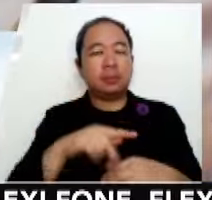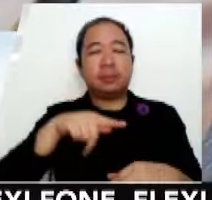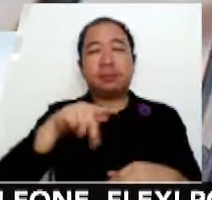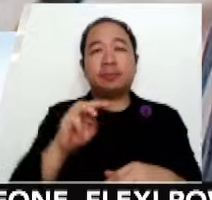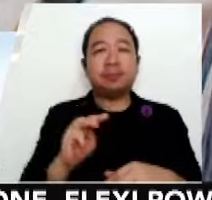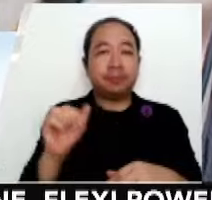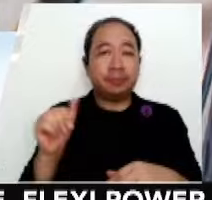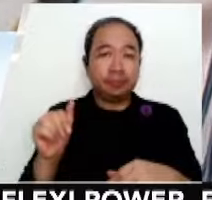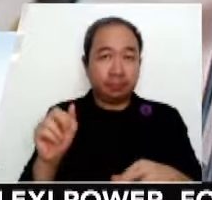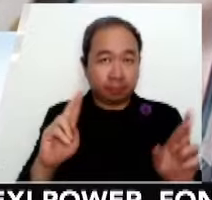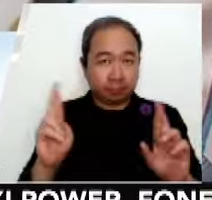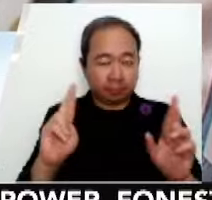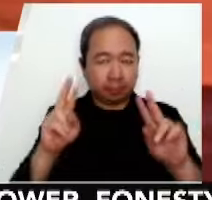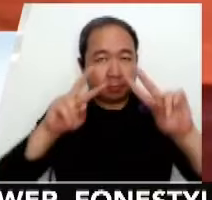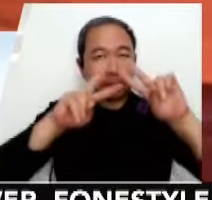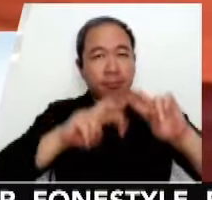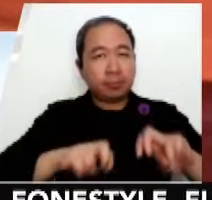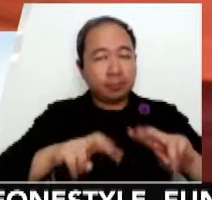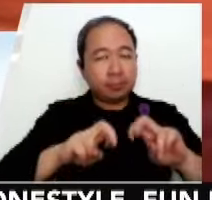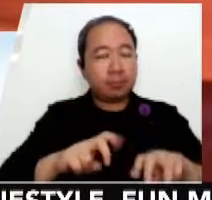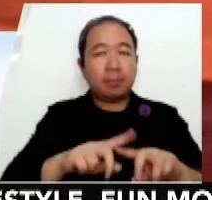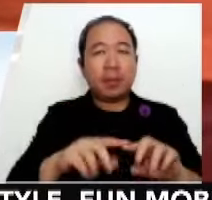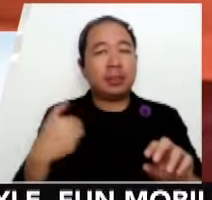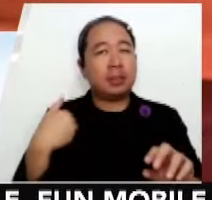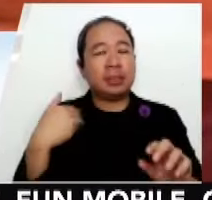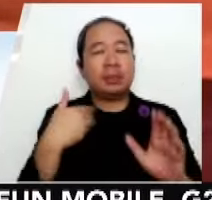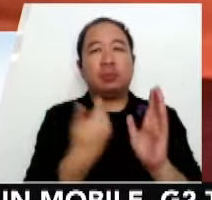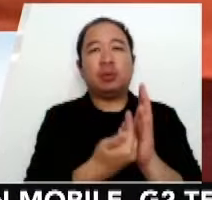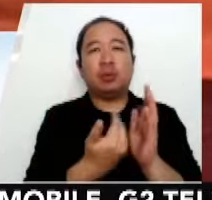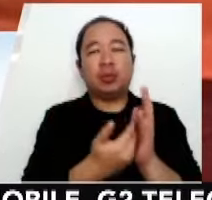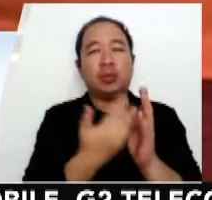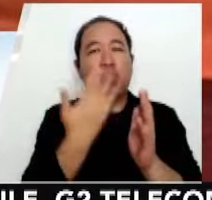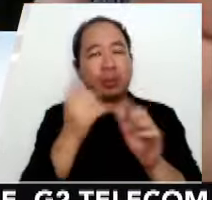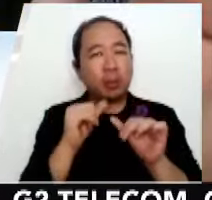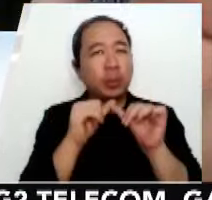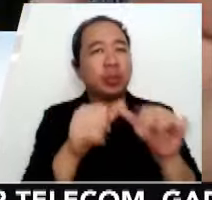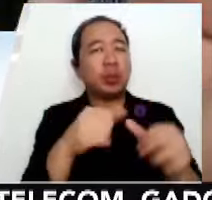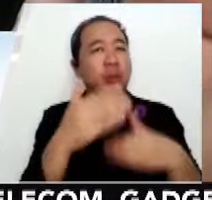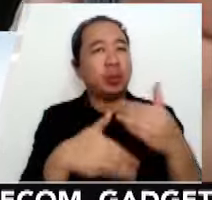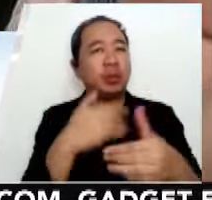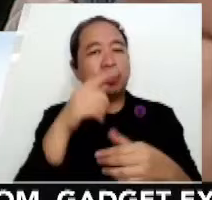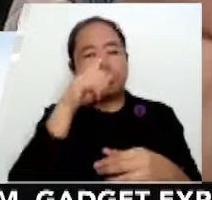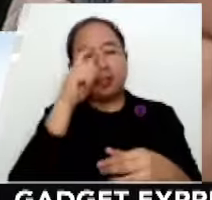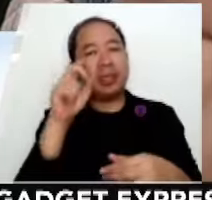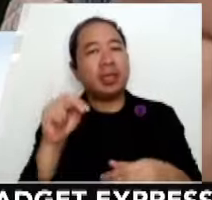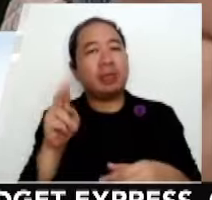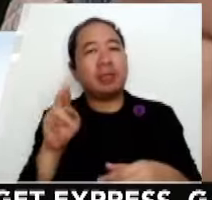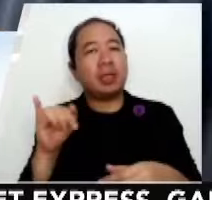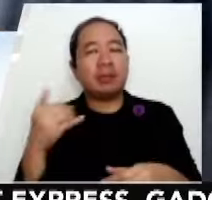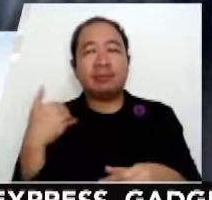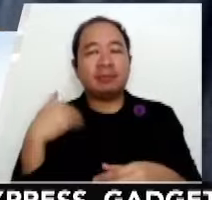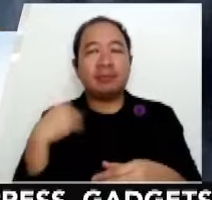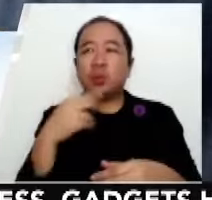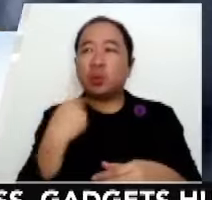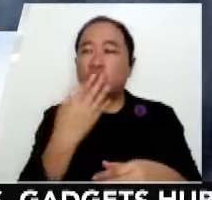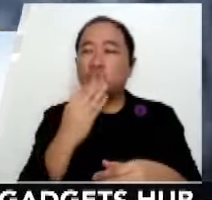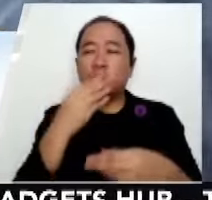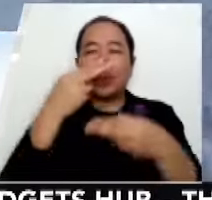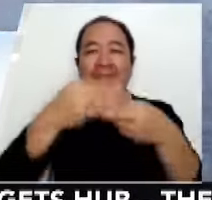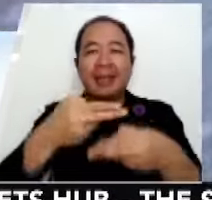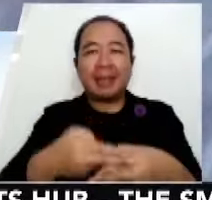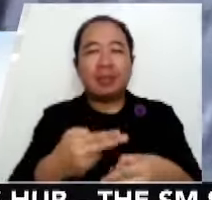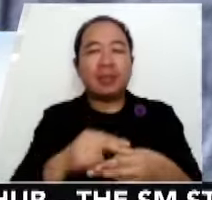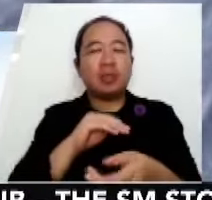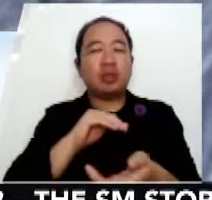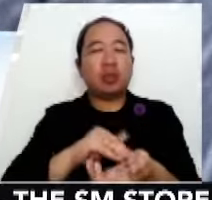wala pang basehan para gawin ito ngayon dahil hindi pa man lang daw pinapangalanan ng NBI kung sino-sino ang mga doktor na ito. Kung may ebidensya,